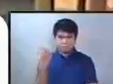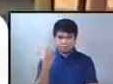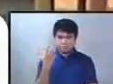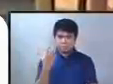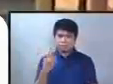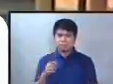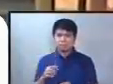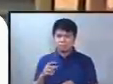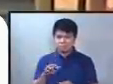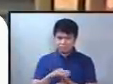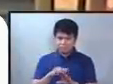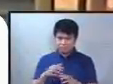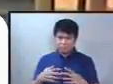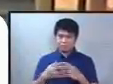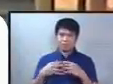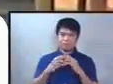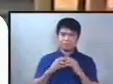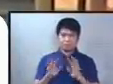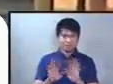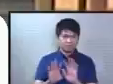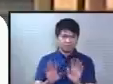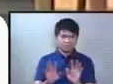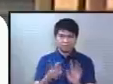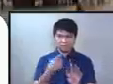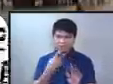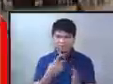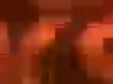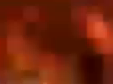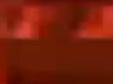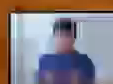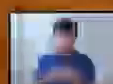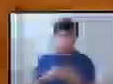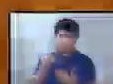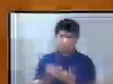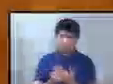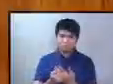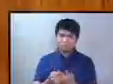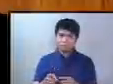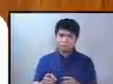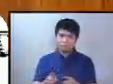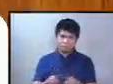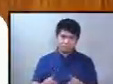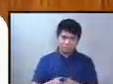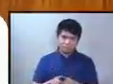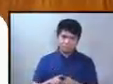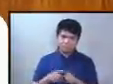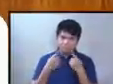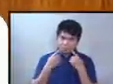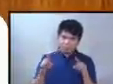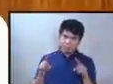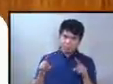ng build, huwag naman daw sanang sabihing bigo ang proyekto. Instead of